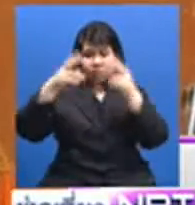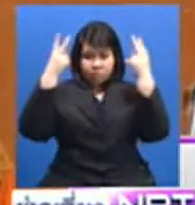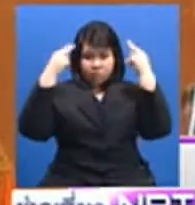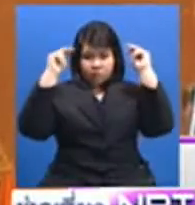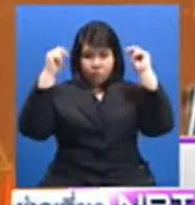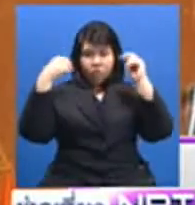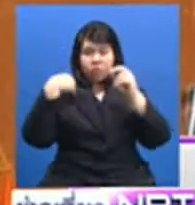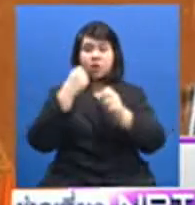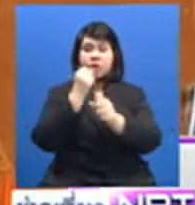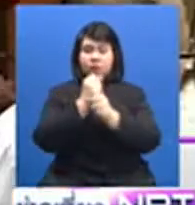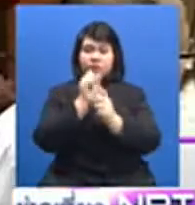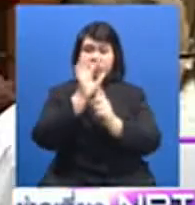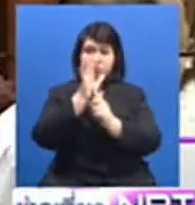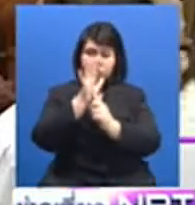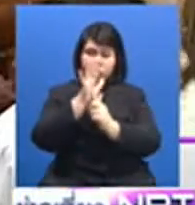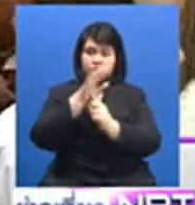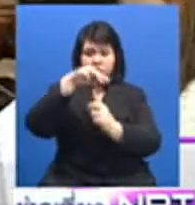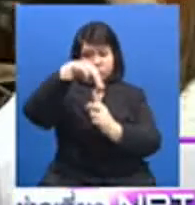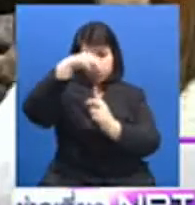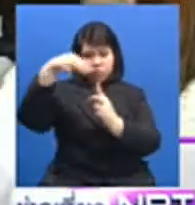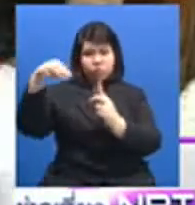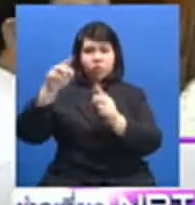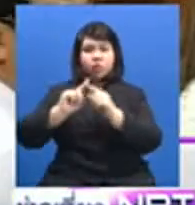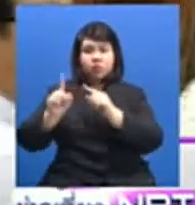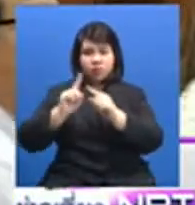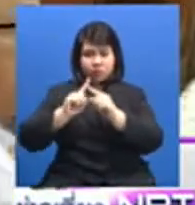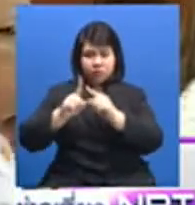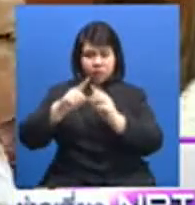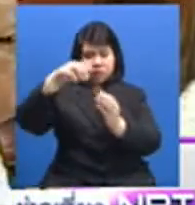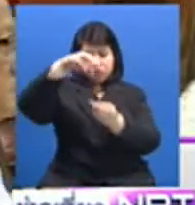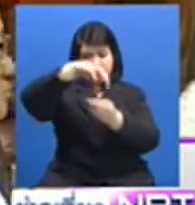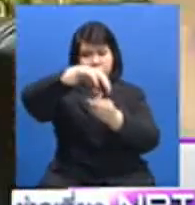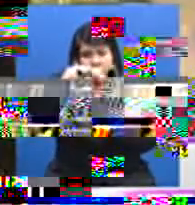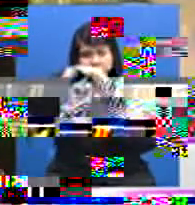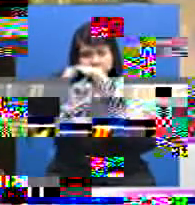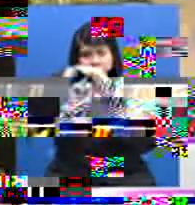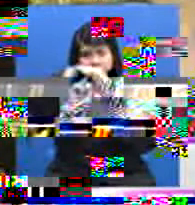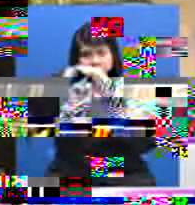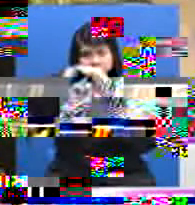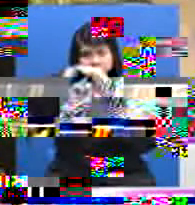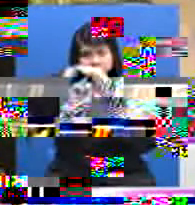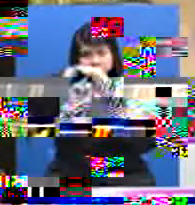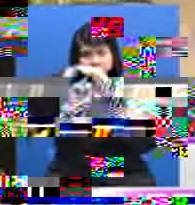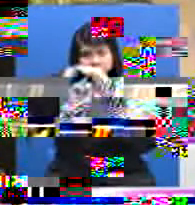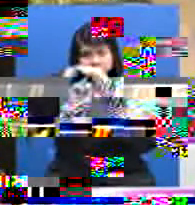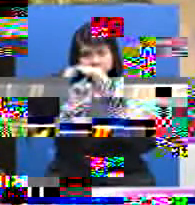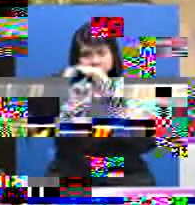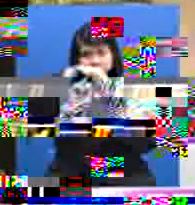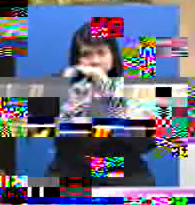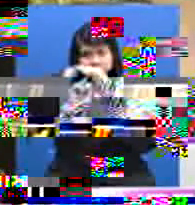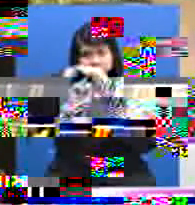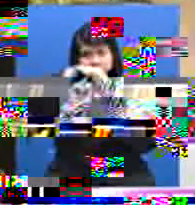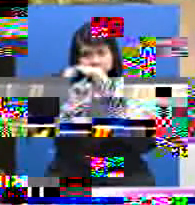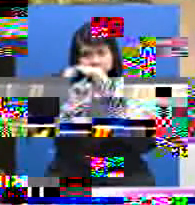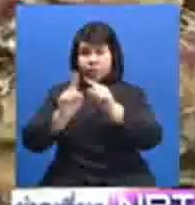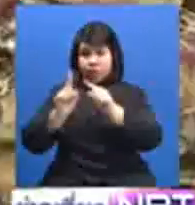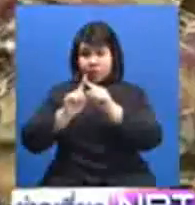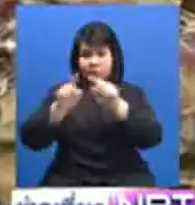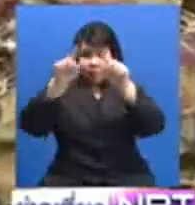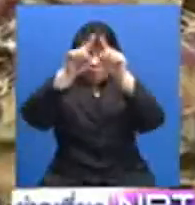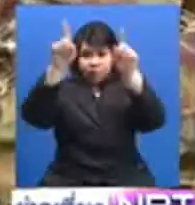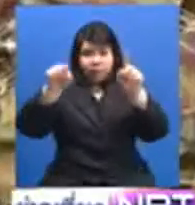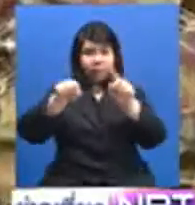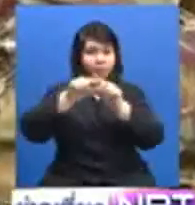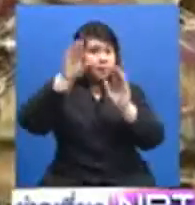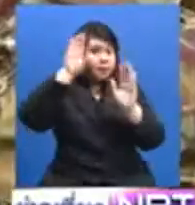จุดธูปเทียนบูชาพระรัตนตรัยและเปิดกลวยถวายสักการะฉายาลักษณ์พระบาทสมเด็จพระเจ้าอยู่หัวและสมเด็จพระนาง